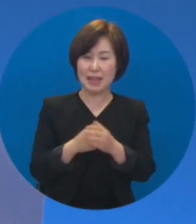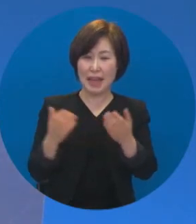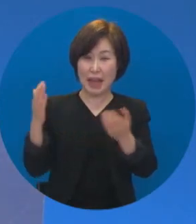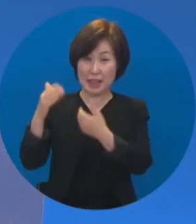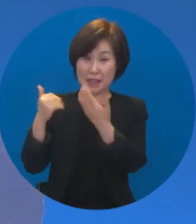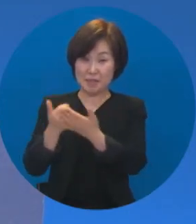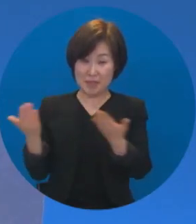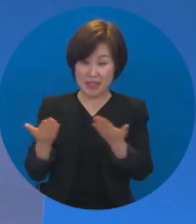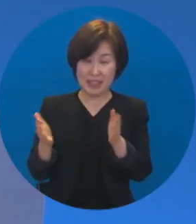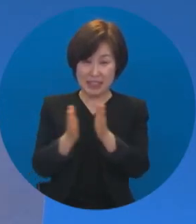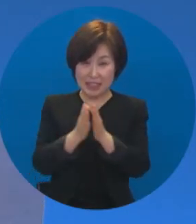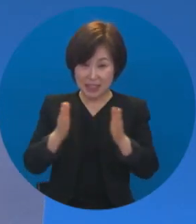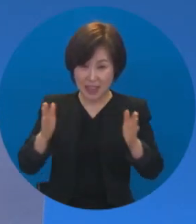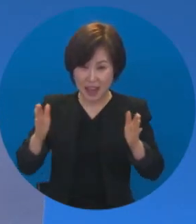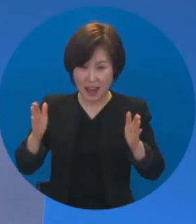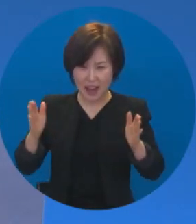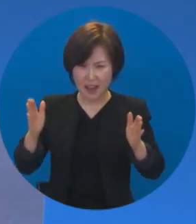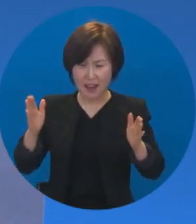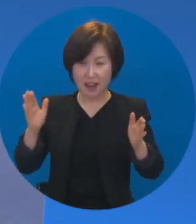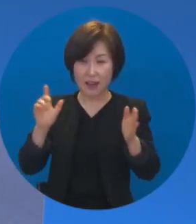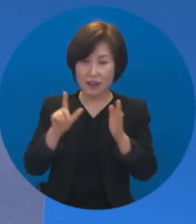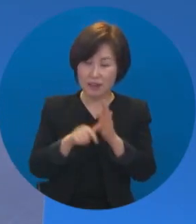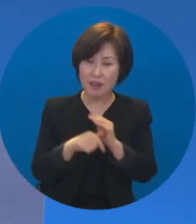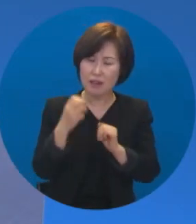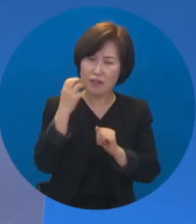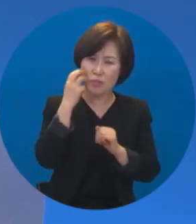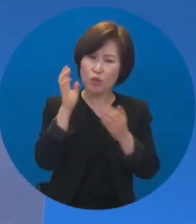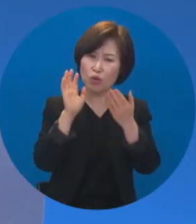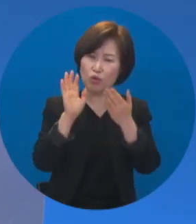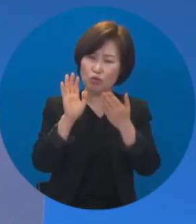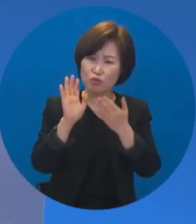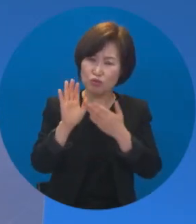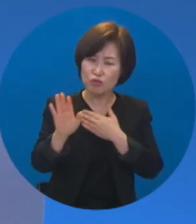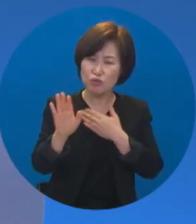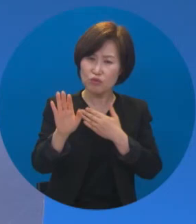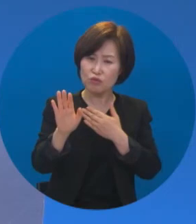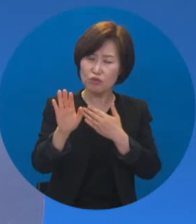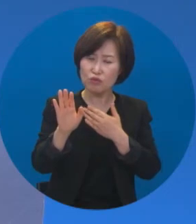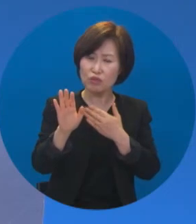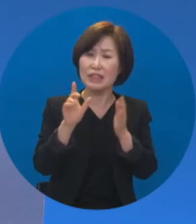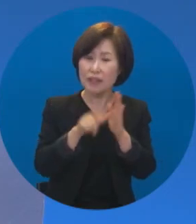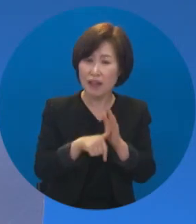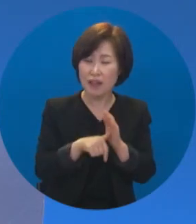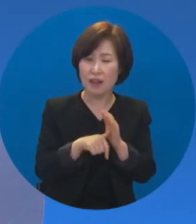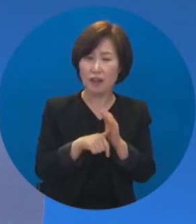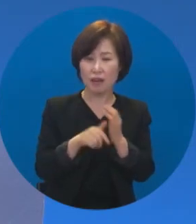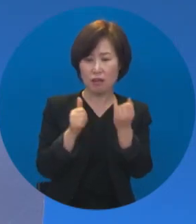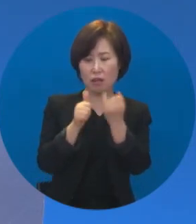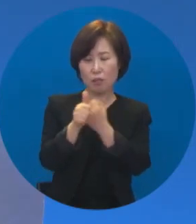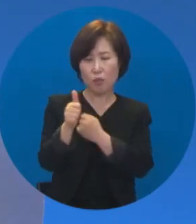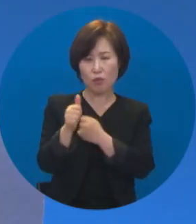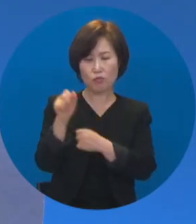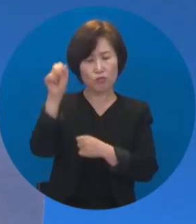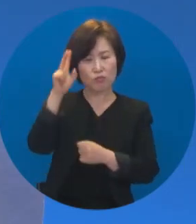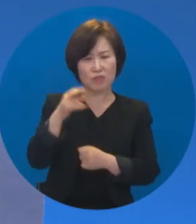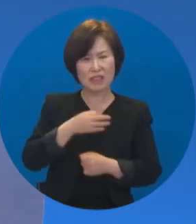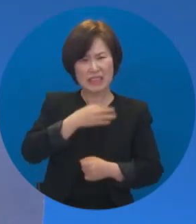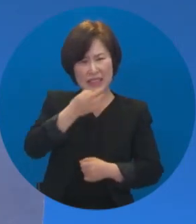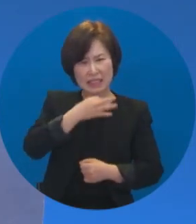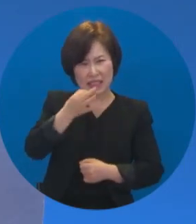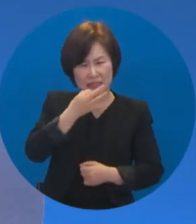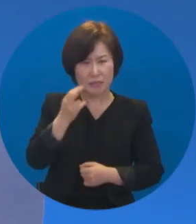시작될 때쯤, 한 3개월 뒤에 저희 남편이 기침을 너무 많이 하게 된 거예요. 그래서 병원에